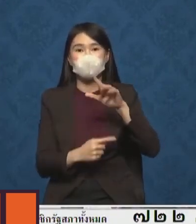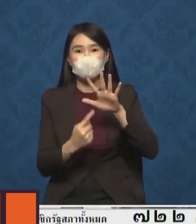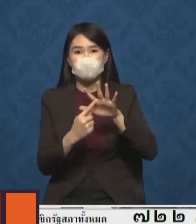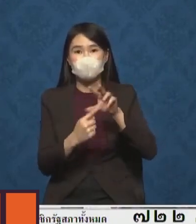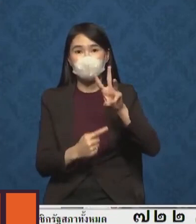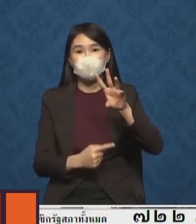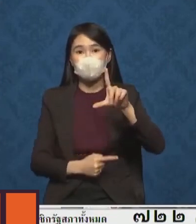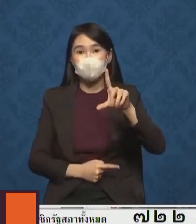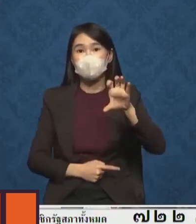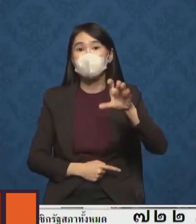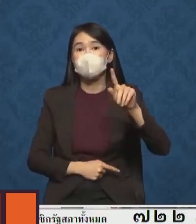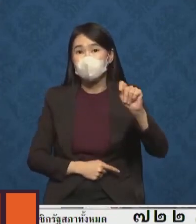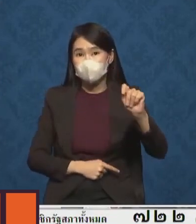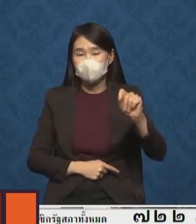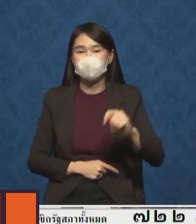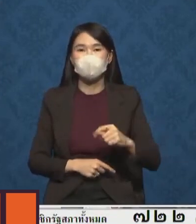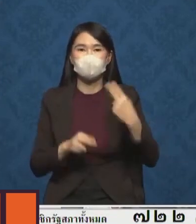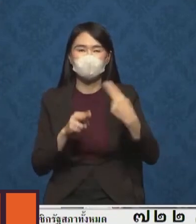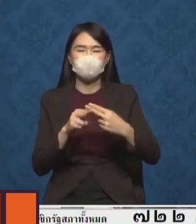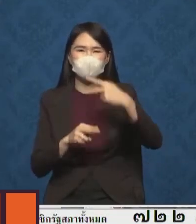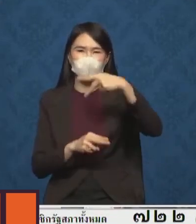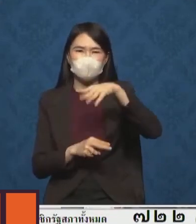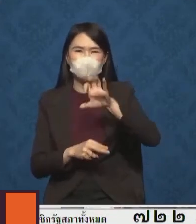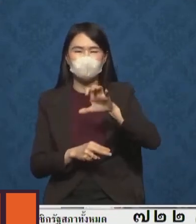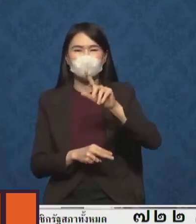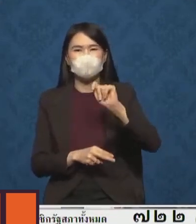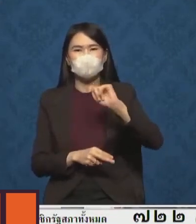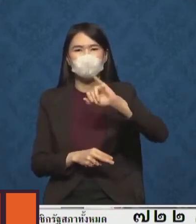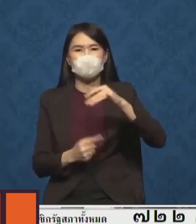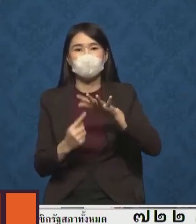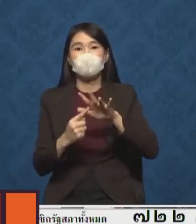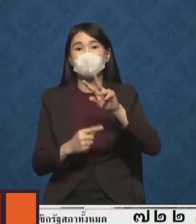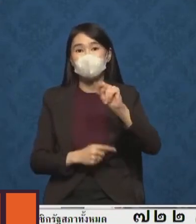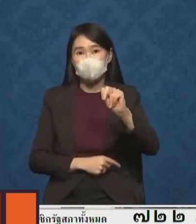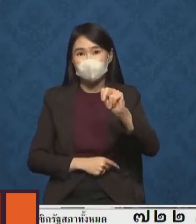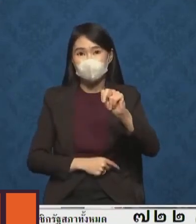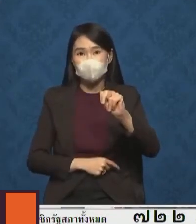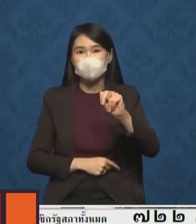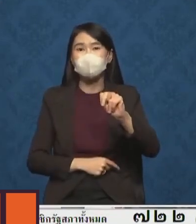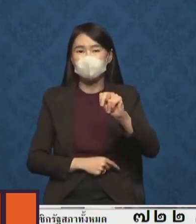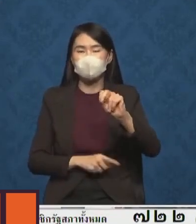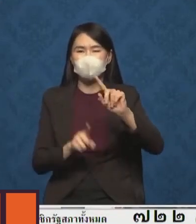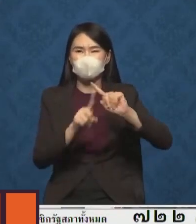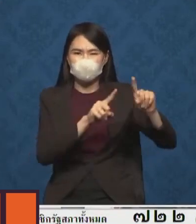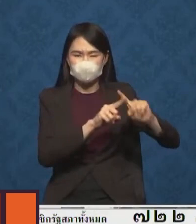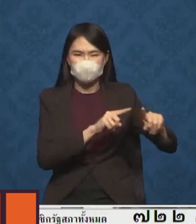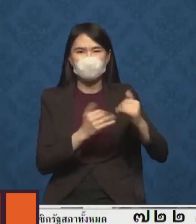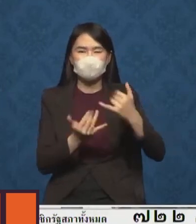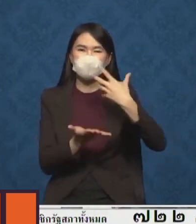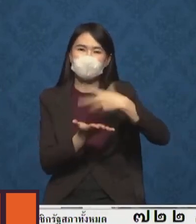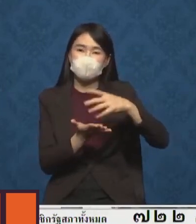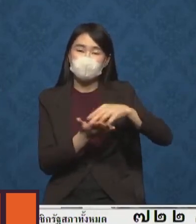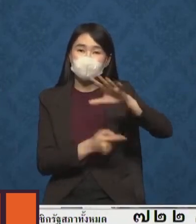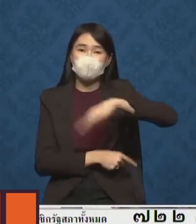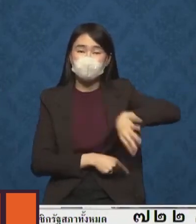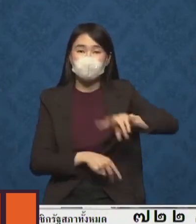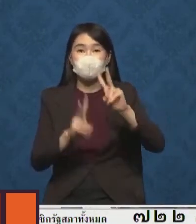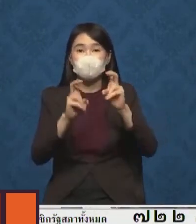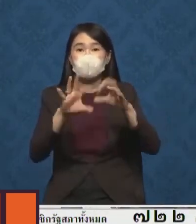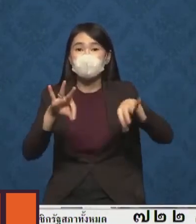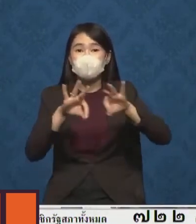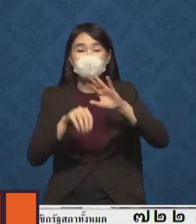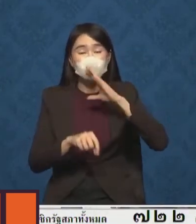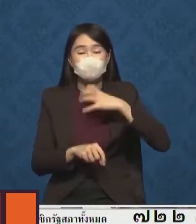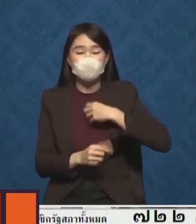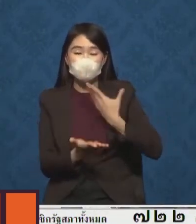ดมพันสอสอ พิจารย ชะวะ พัฒนาอ่ ต่างร้วนได้พูดประเด็นเหitimeวนี้ว่าการจะได